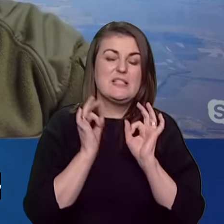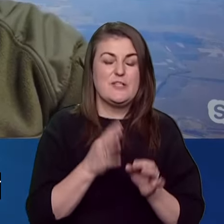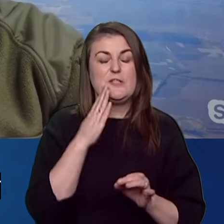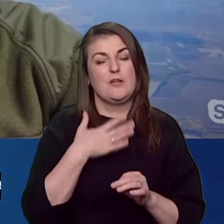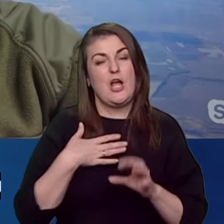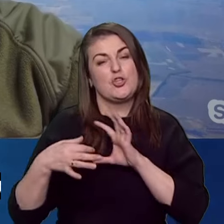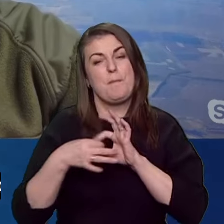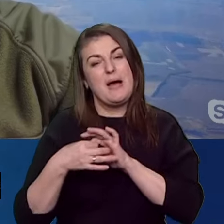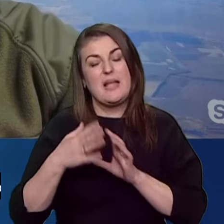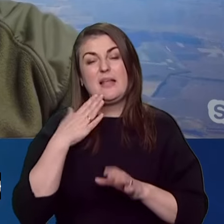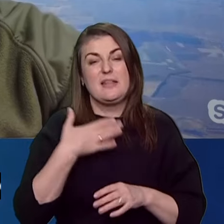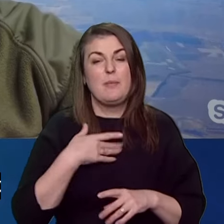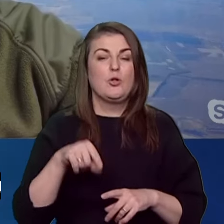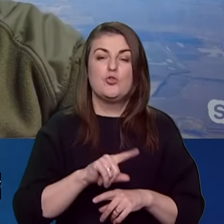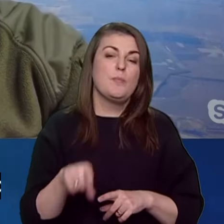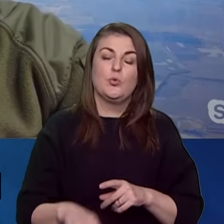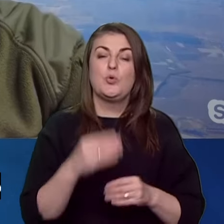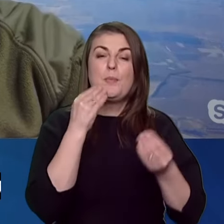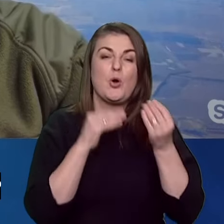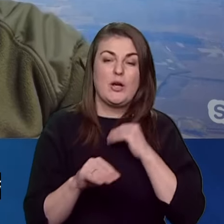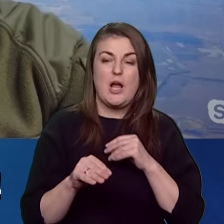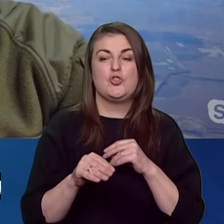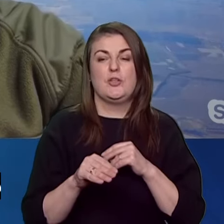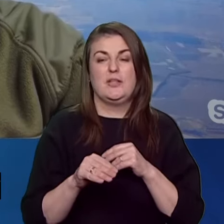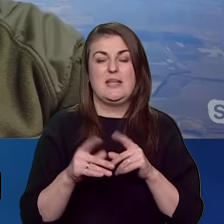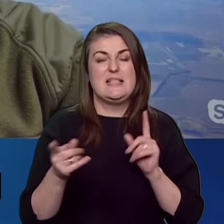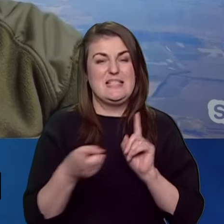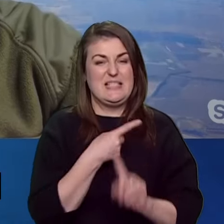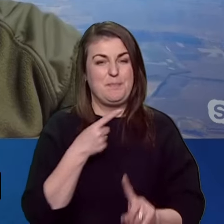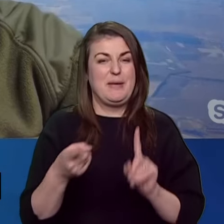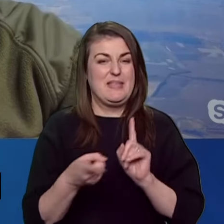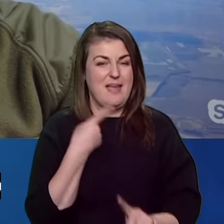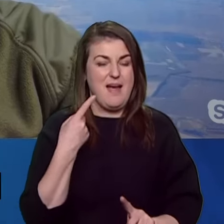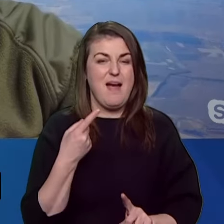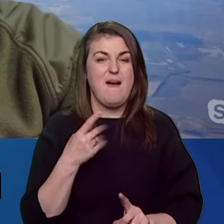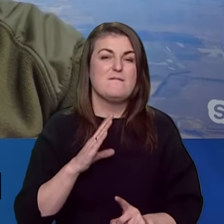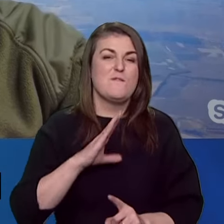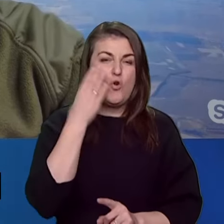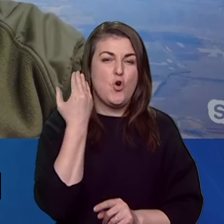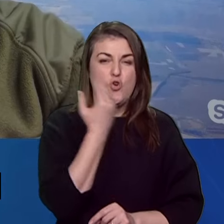нашим партнерам, і нам для того, щоб тут покращити збиття